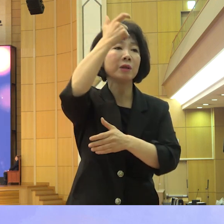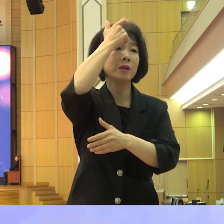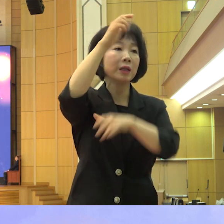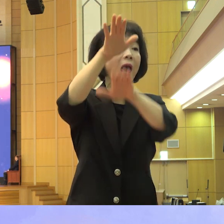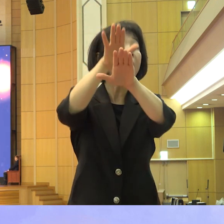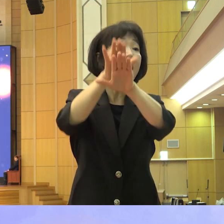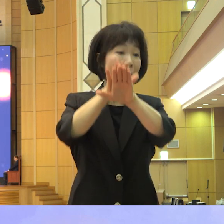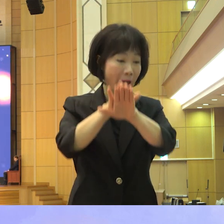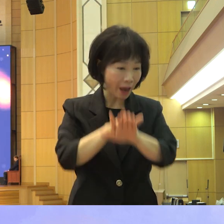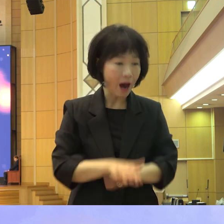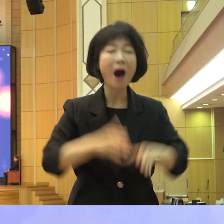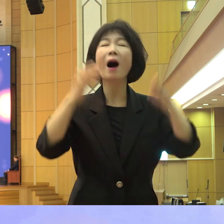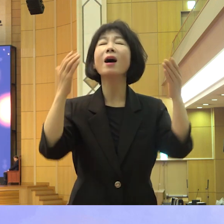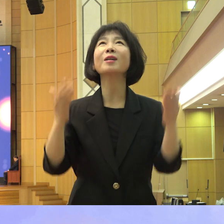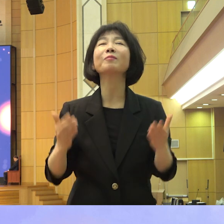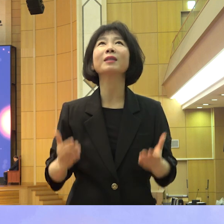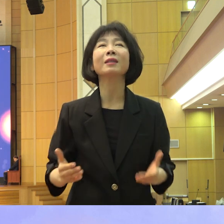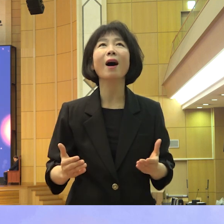하나님을